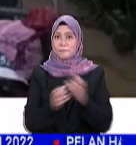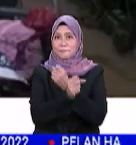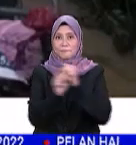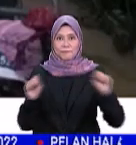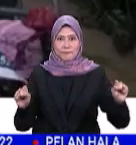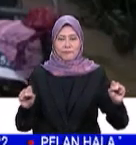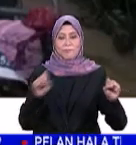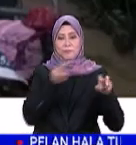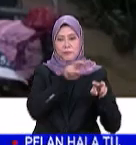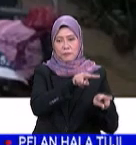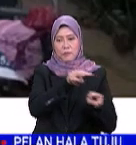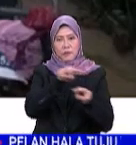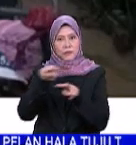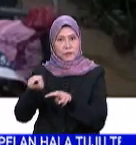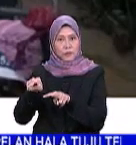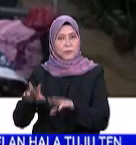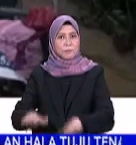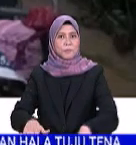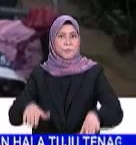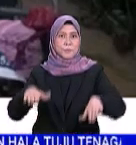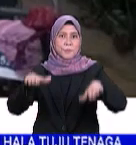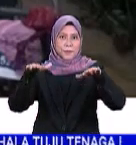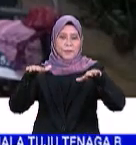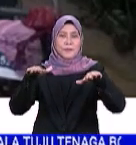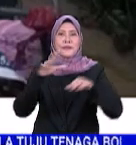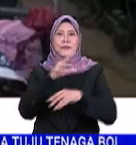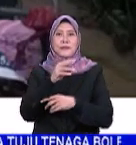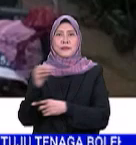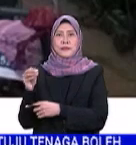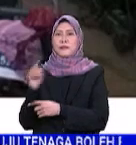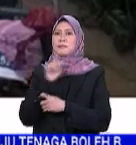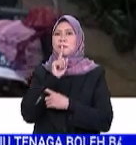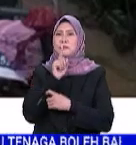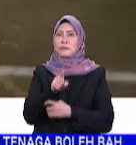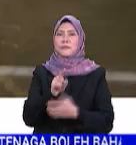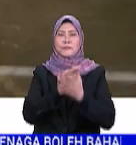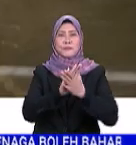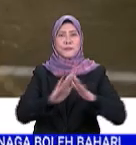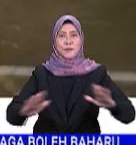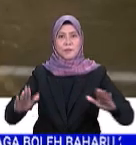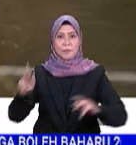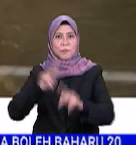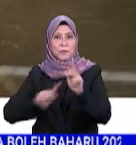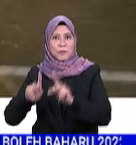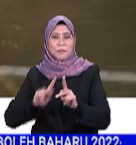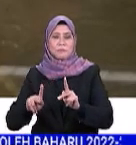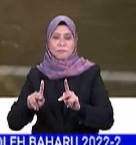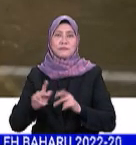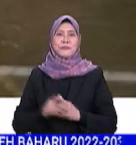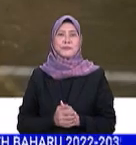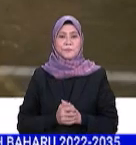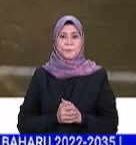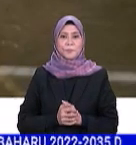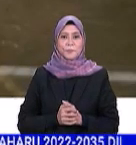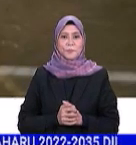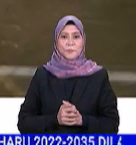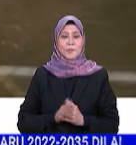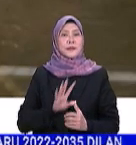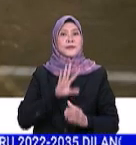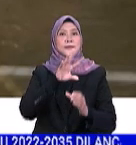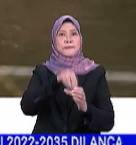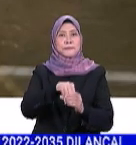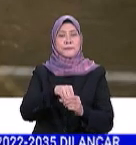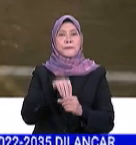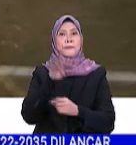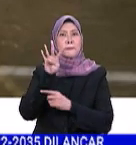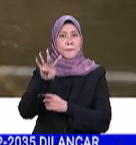masa memantau perkembangan banjir di kawasan itu serta memastikan keselamatan penduduk terjamin. Anggota terlibat terdiri